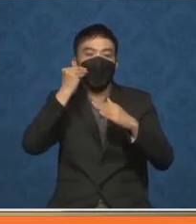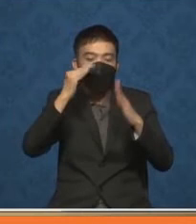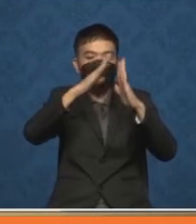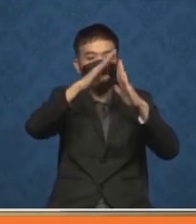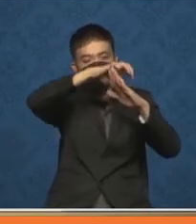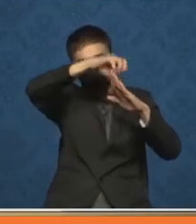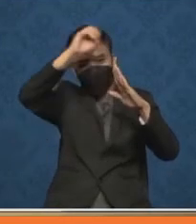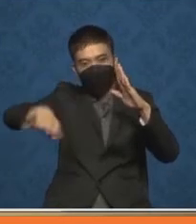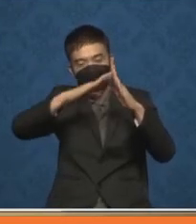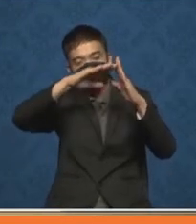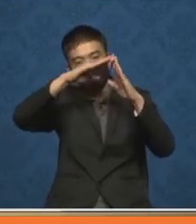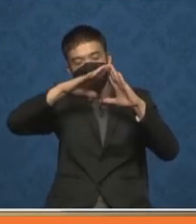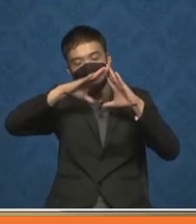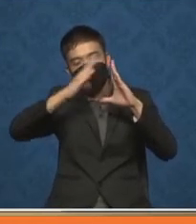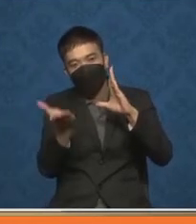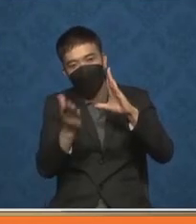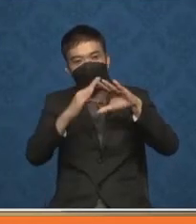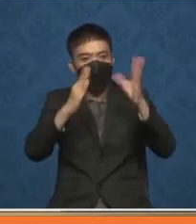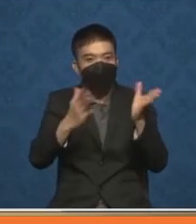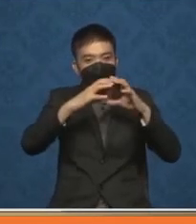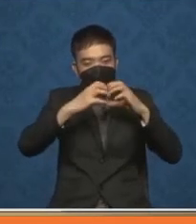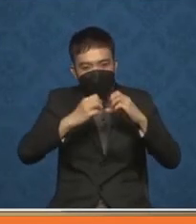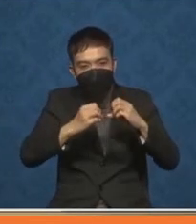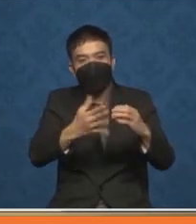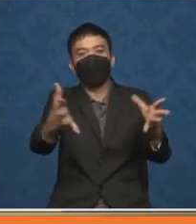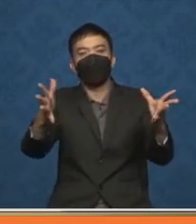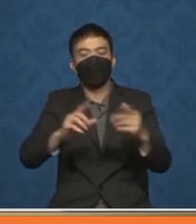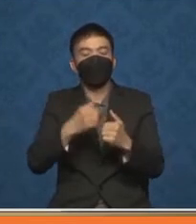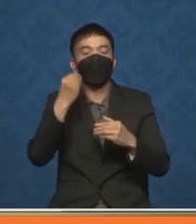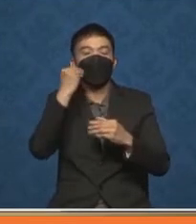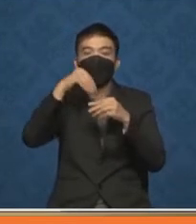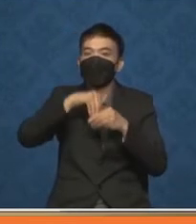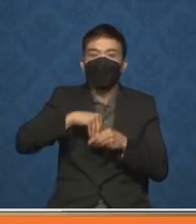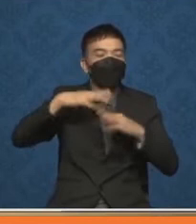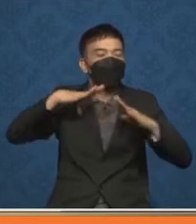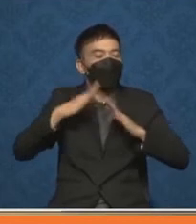ร้างลื้อบ้านลื้อฝ้าหลังคาของบ้านประชาธิปไตยซึ่งพวกเราอาศัย